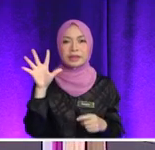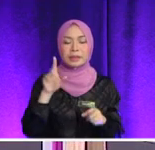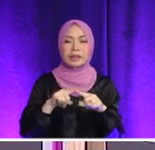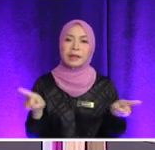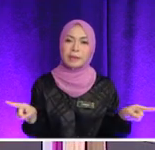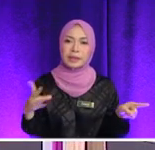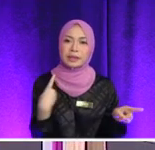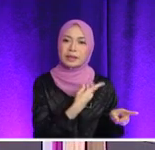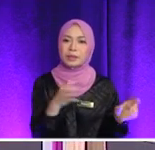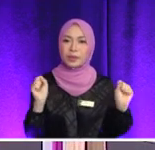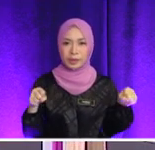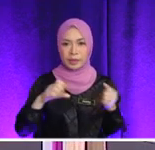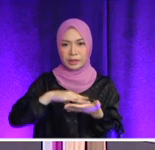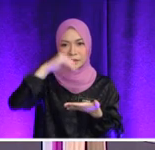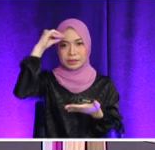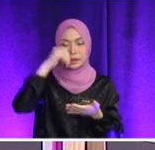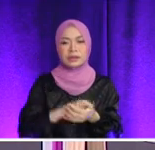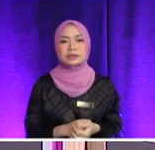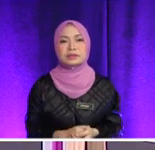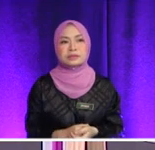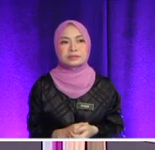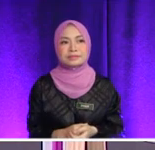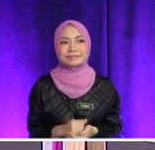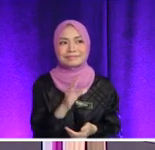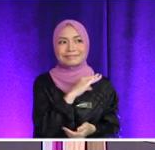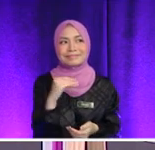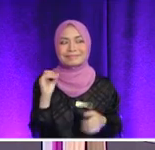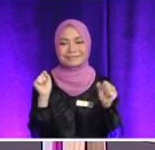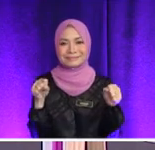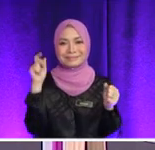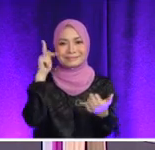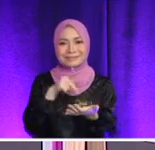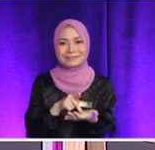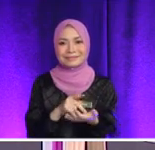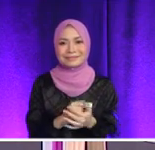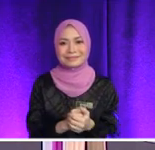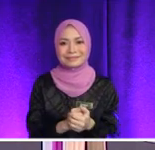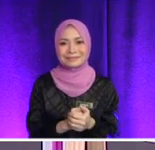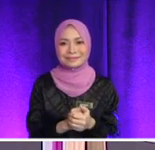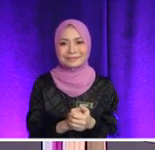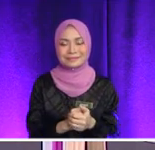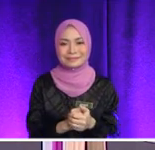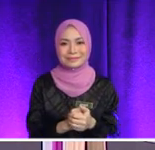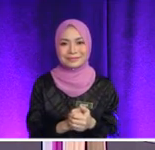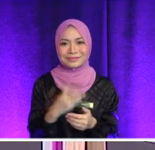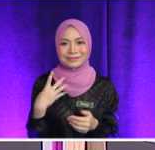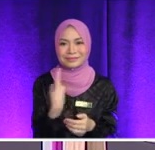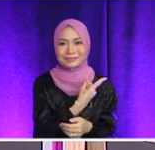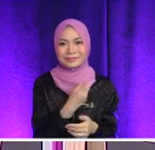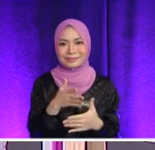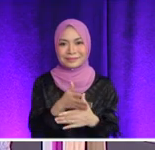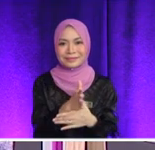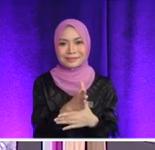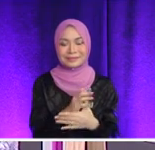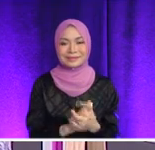kita familia dengan aliran itu juga oke oke kita teruskan